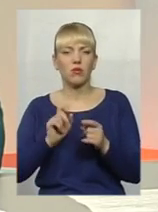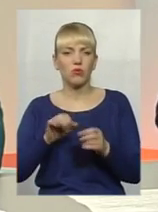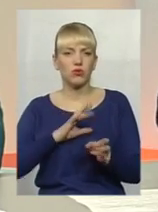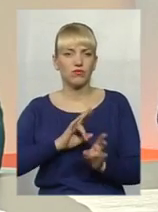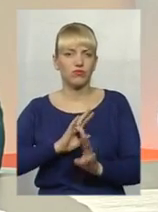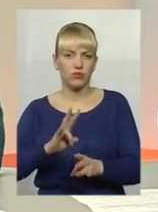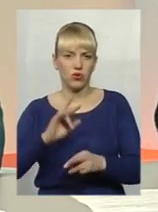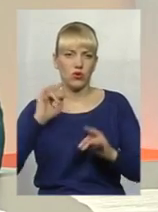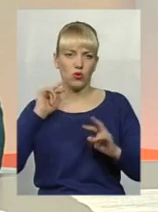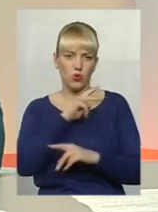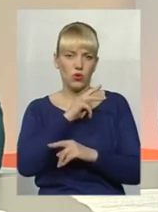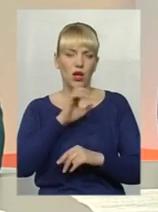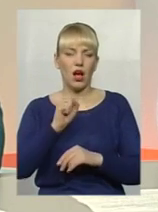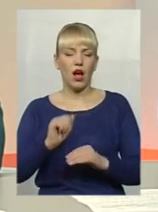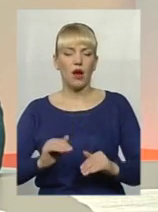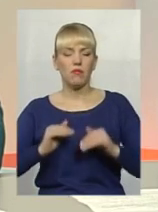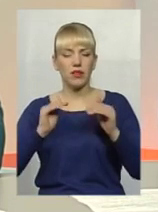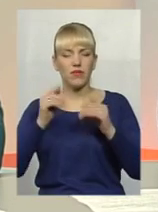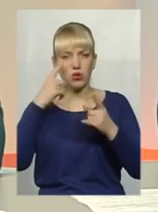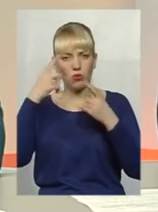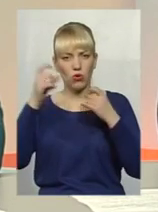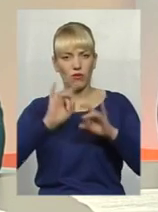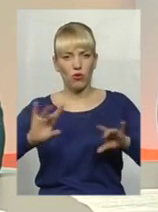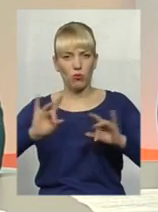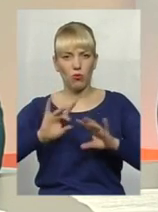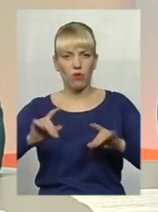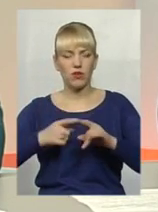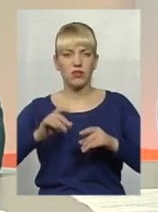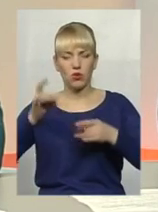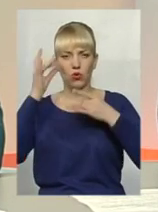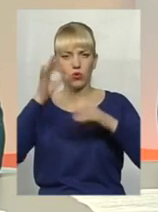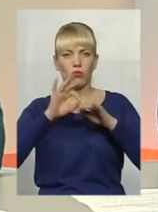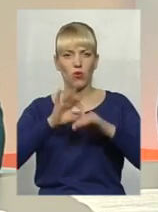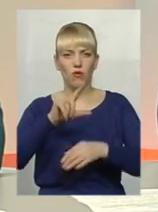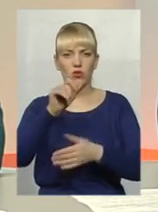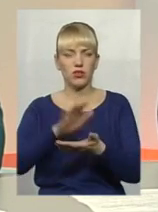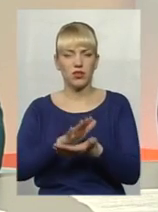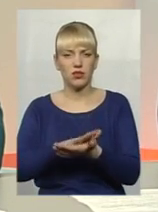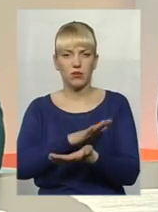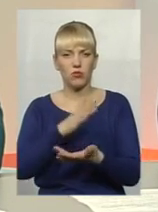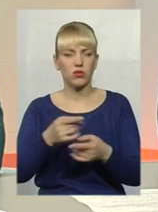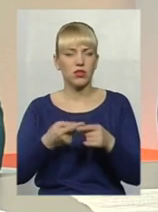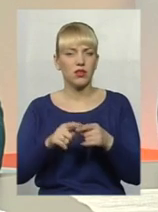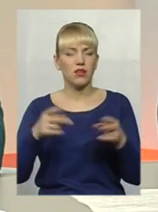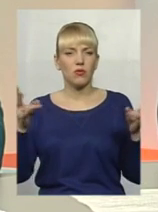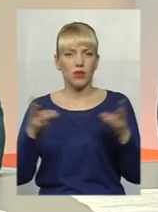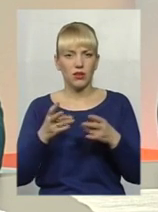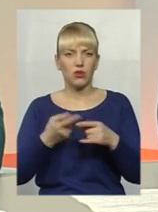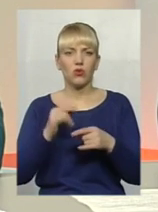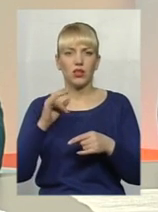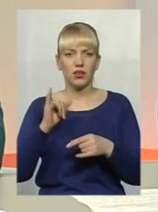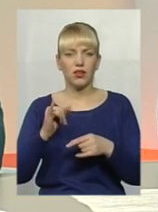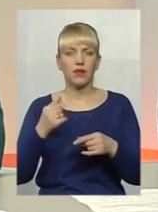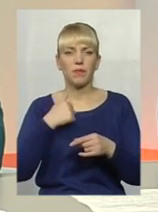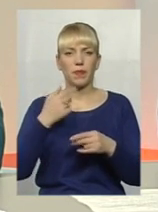А підвищувати проінформованість і культуру поводження з відходами обов'язково треба. Я думаю, це необхідно починати ще,